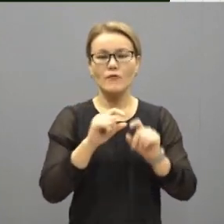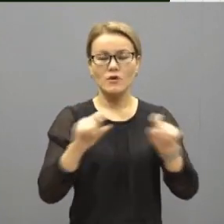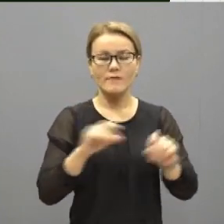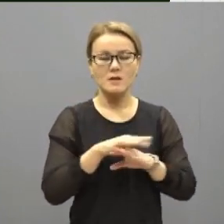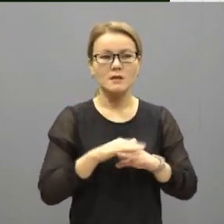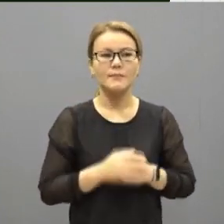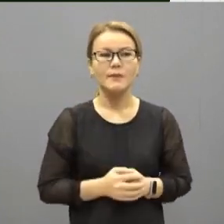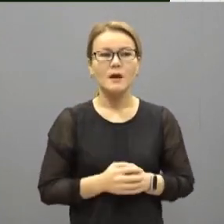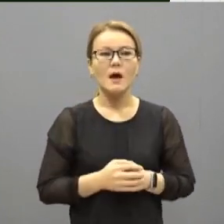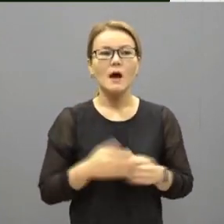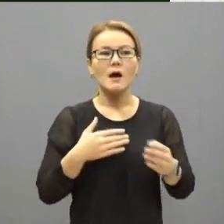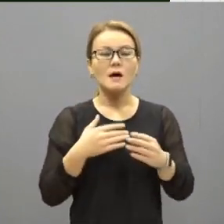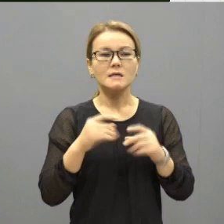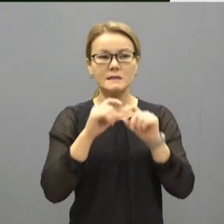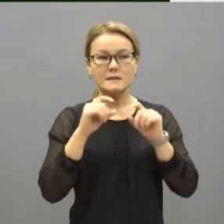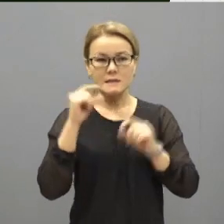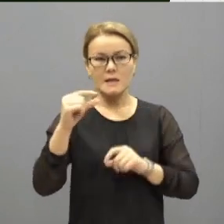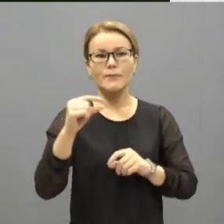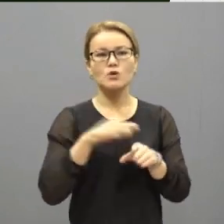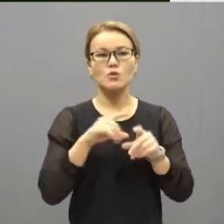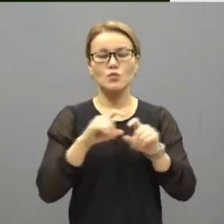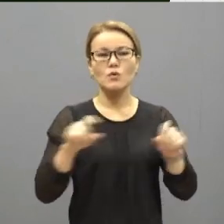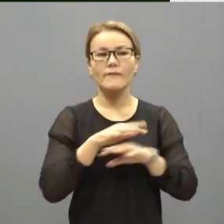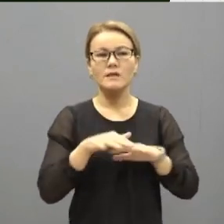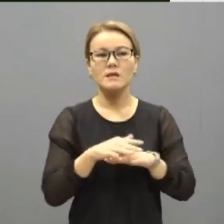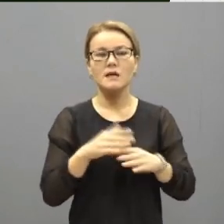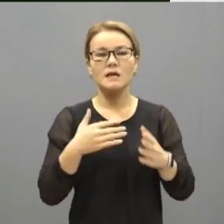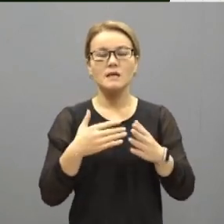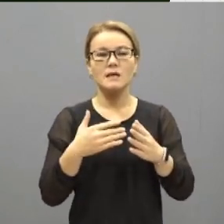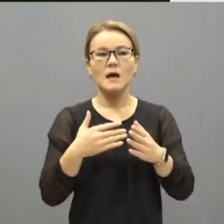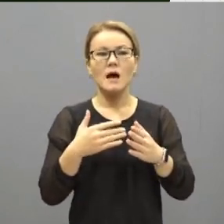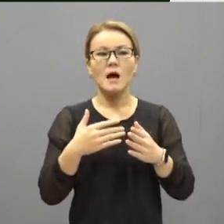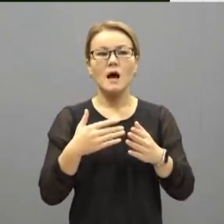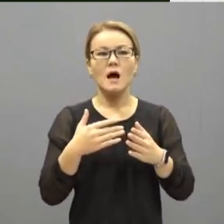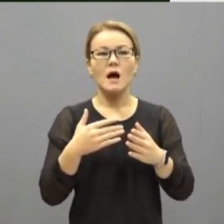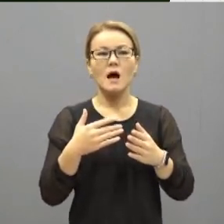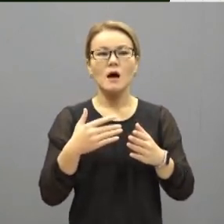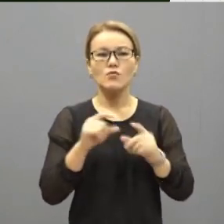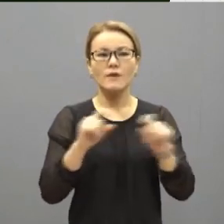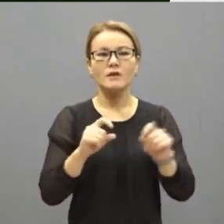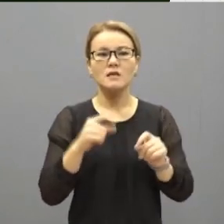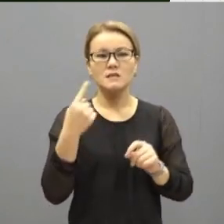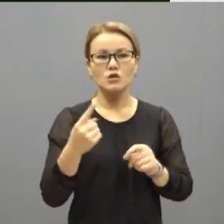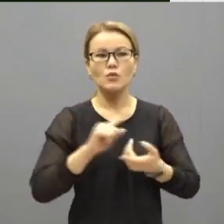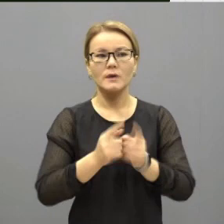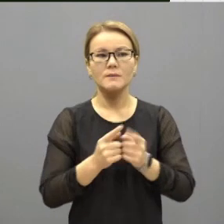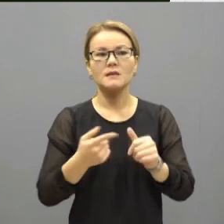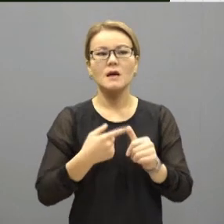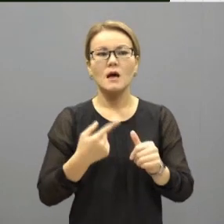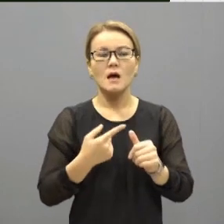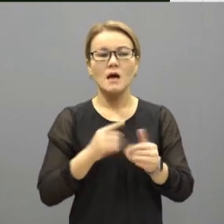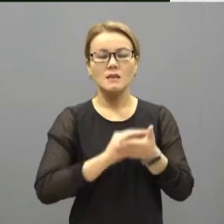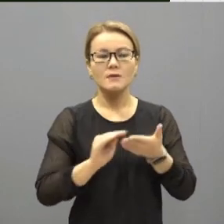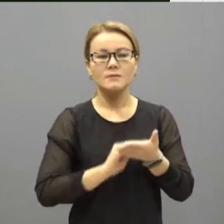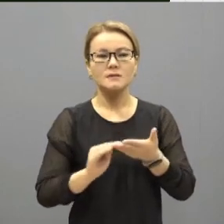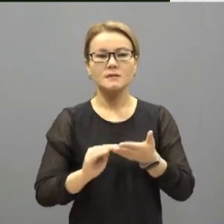уравнения с одной переменной называется степень многочлена P от x, который представлен в стандартном